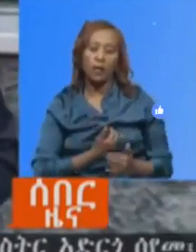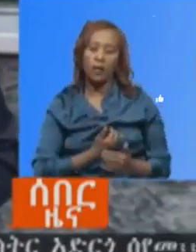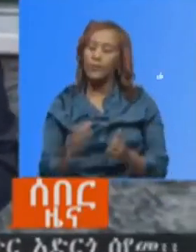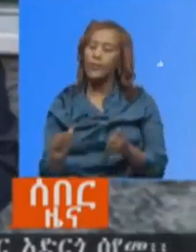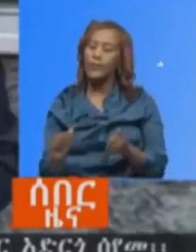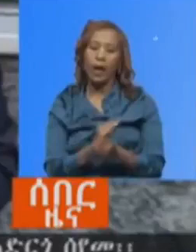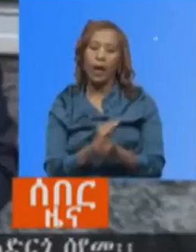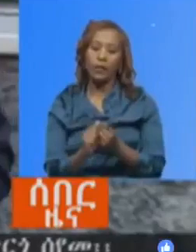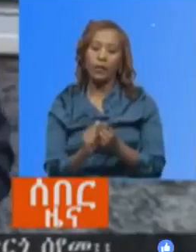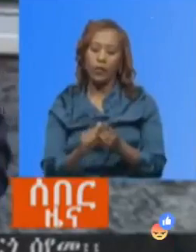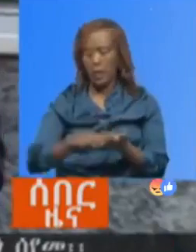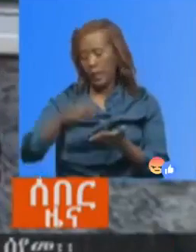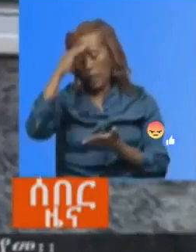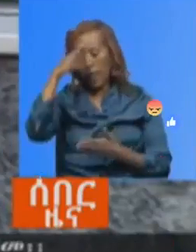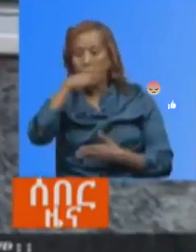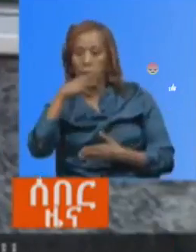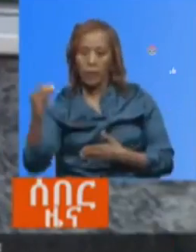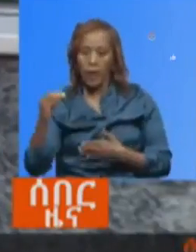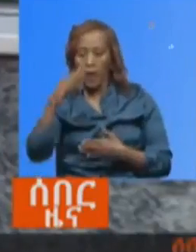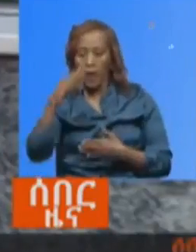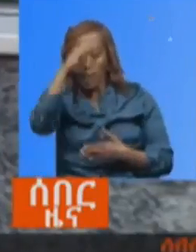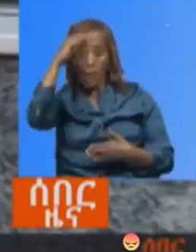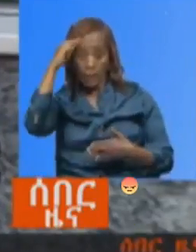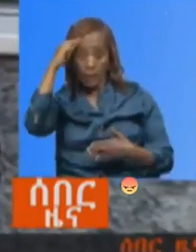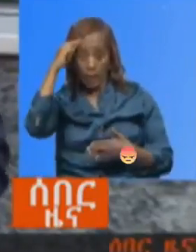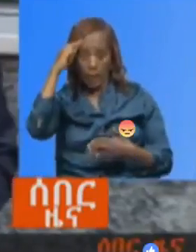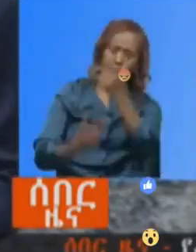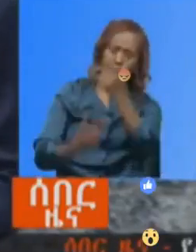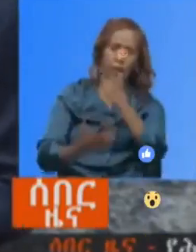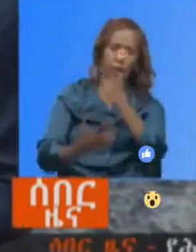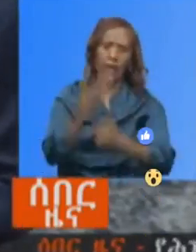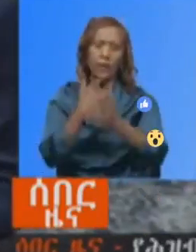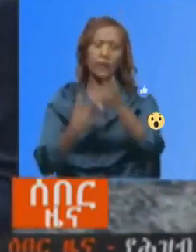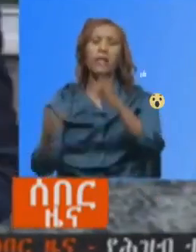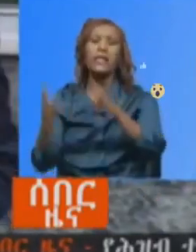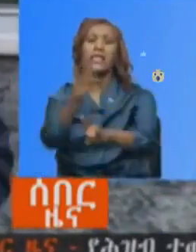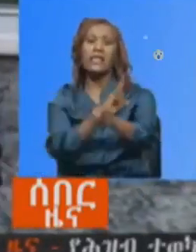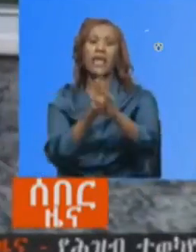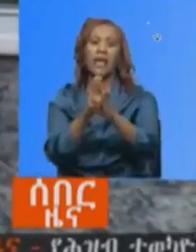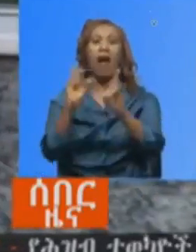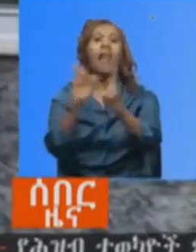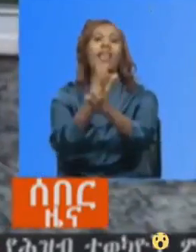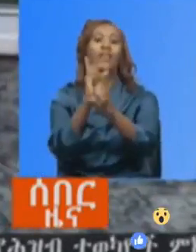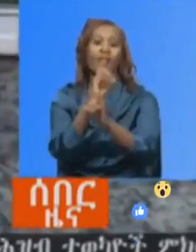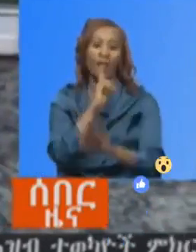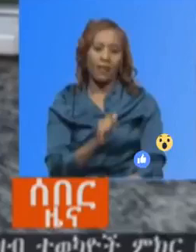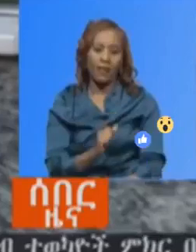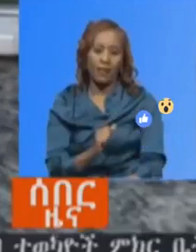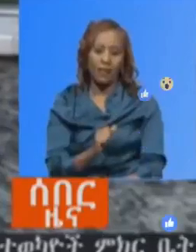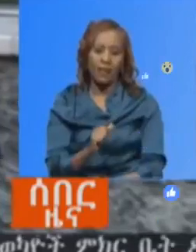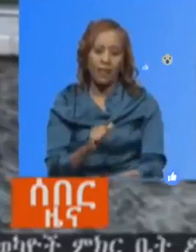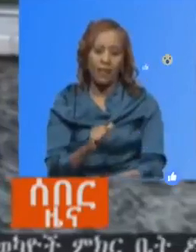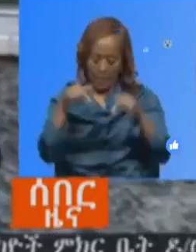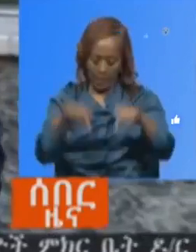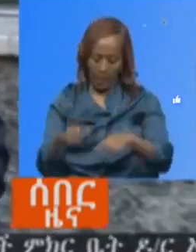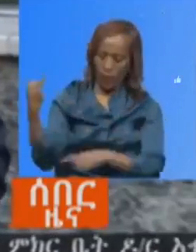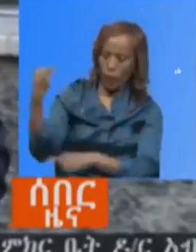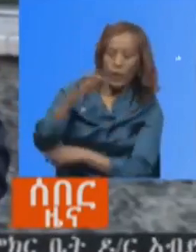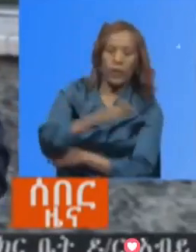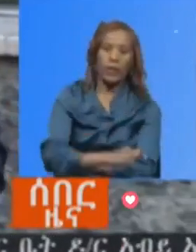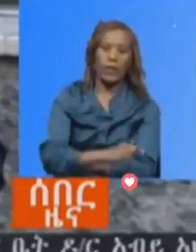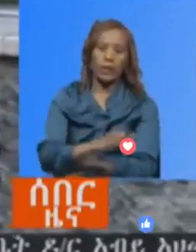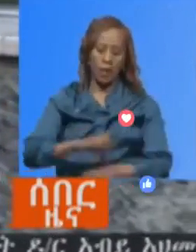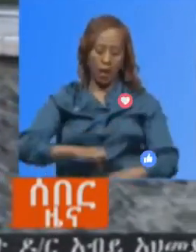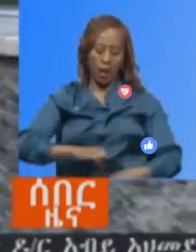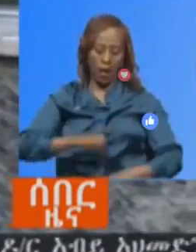እናጥፋ የተማረና በመክንያት የሚከራከር ዜጋ እንፍጠር የዛሬው ለት